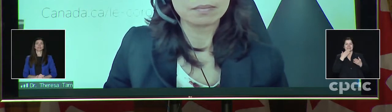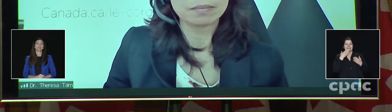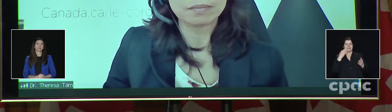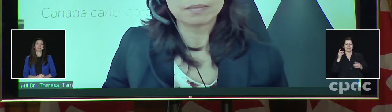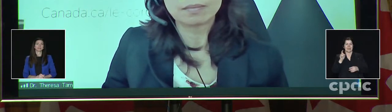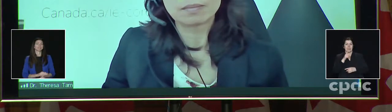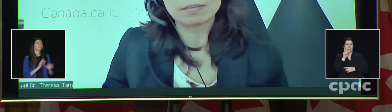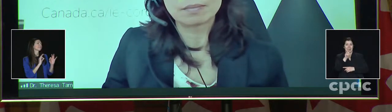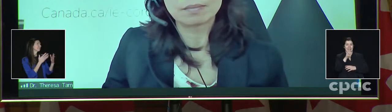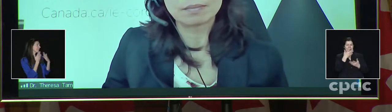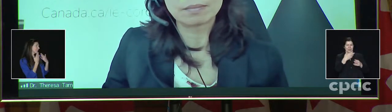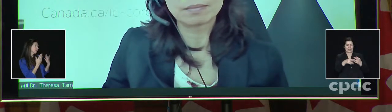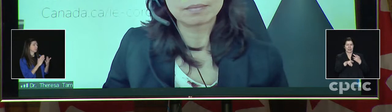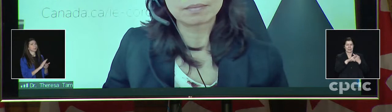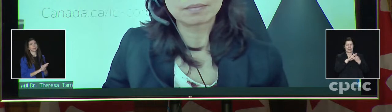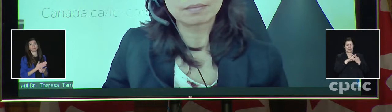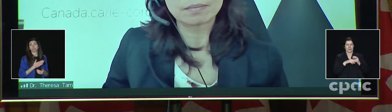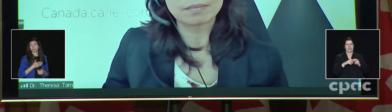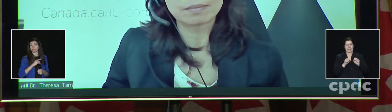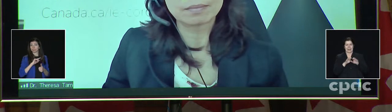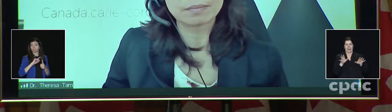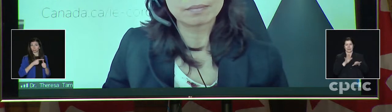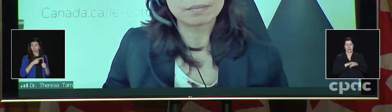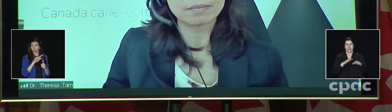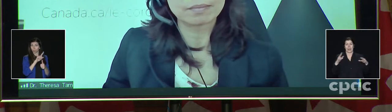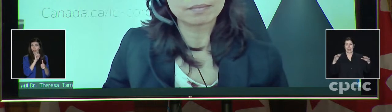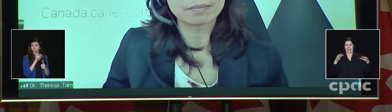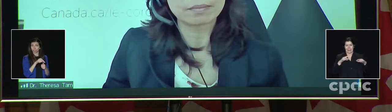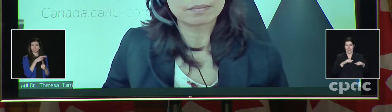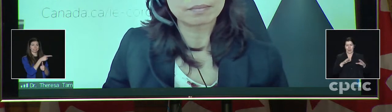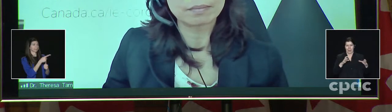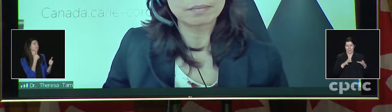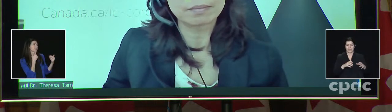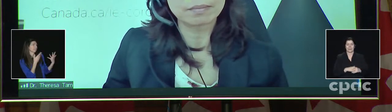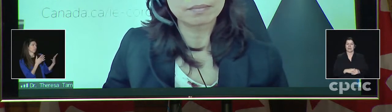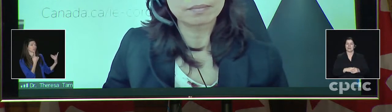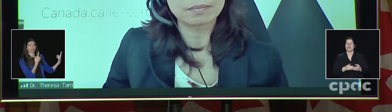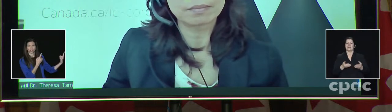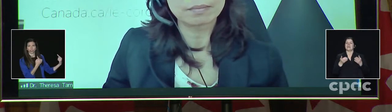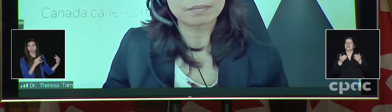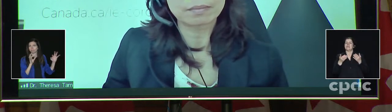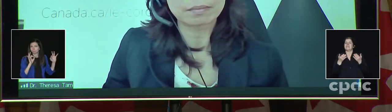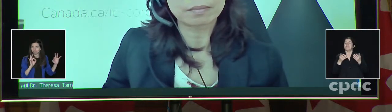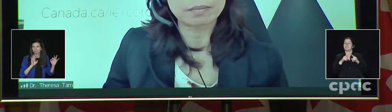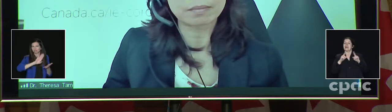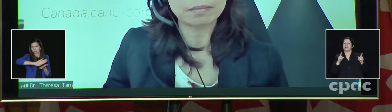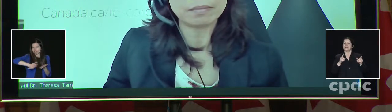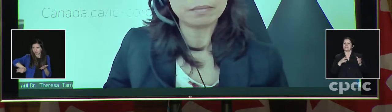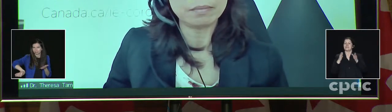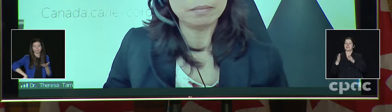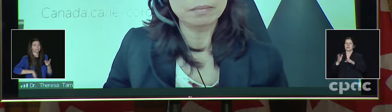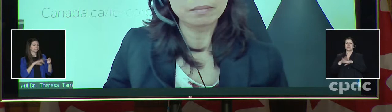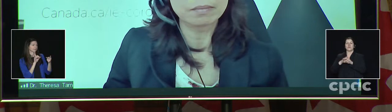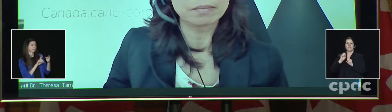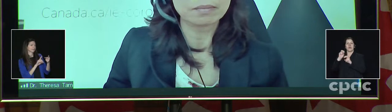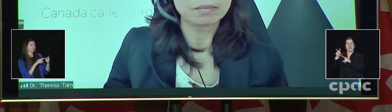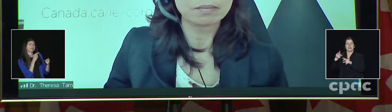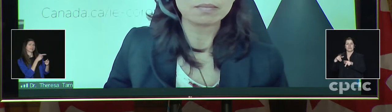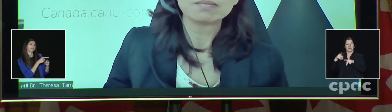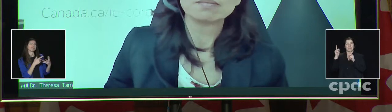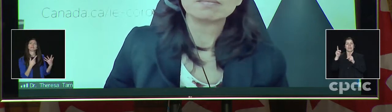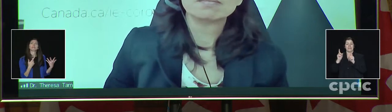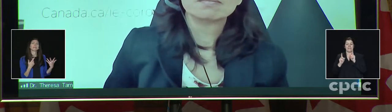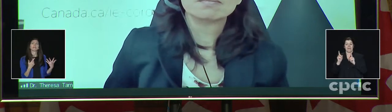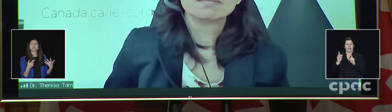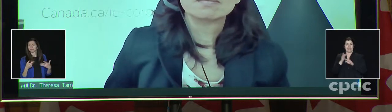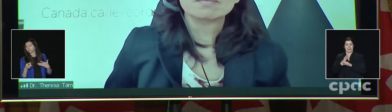question a déjà été répondue. C'est très clair concernant les rassemblements. Qu'en est-il des voyages pendant les fêtes? Est-ce que vous recommandez aux gens,